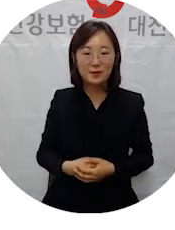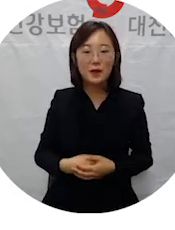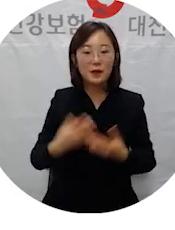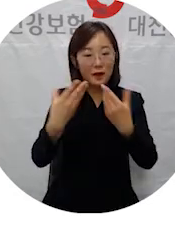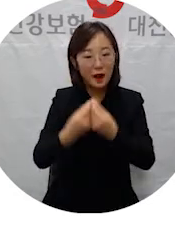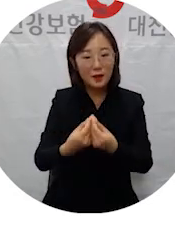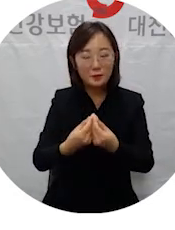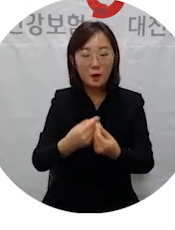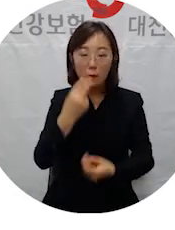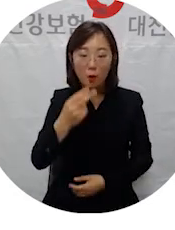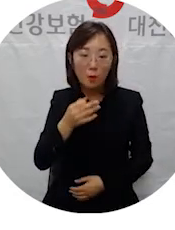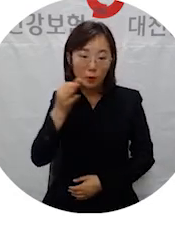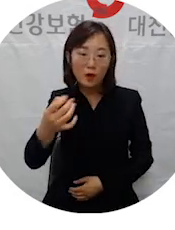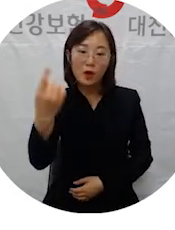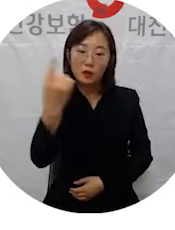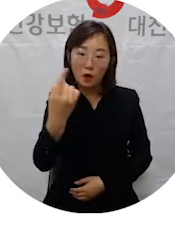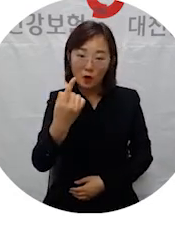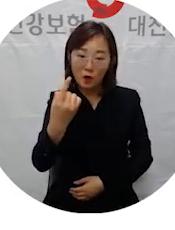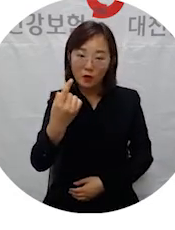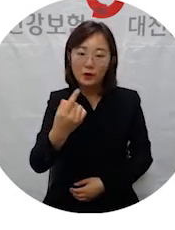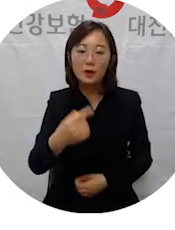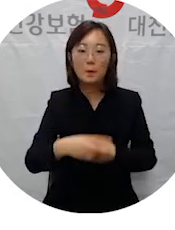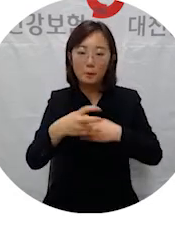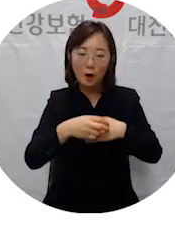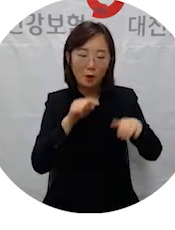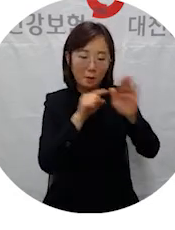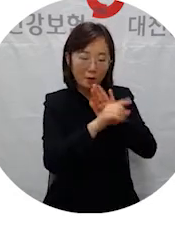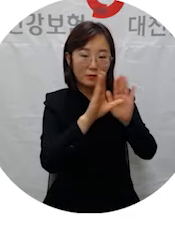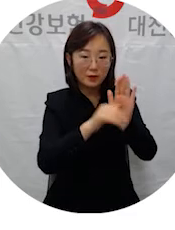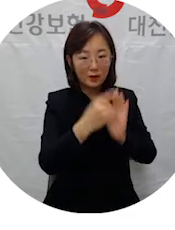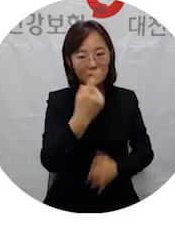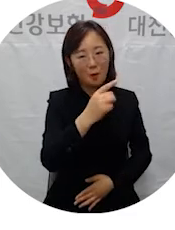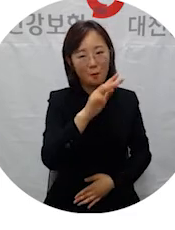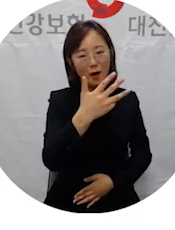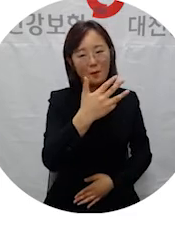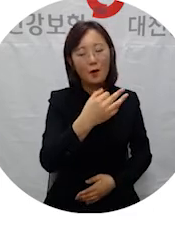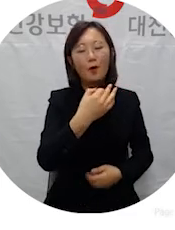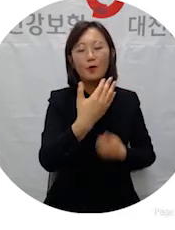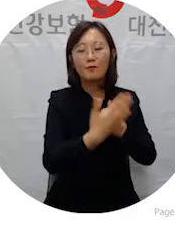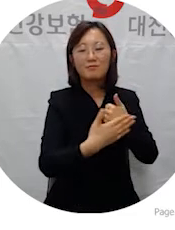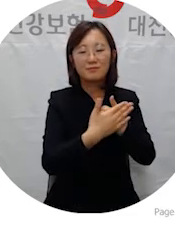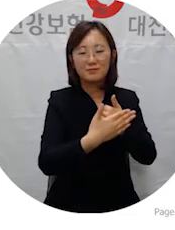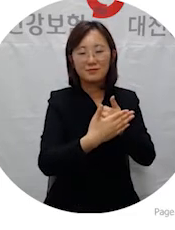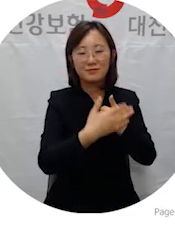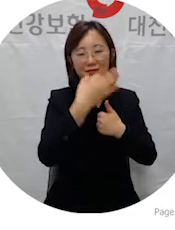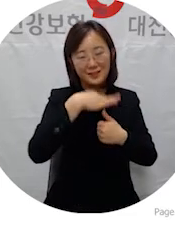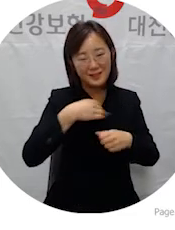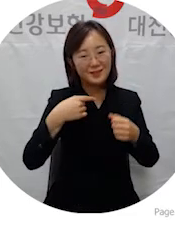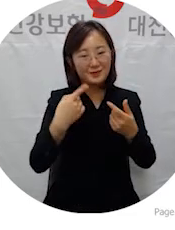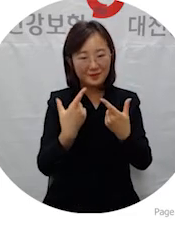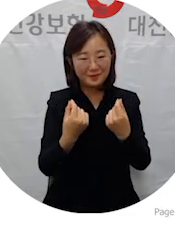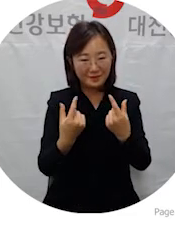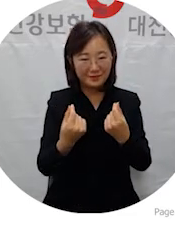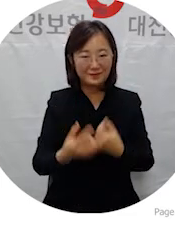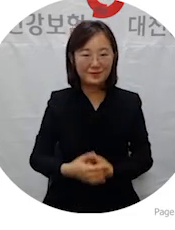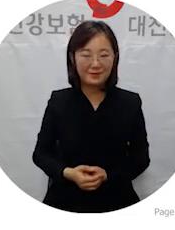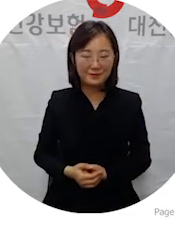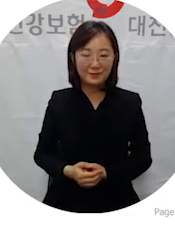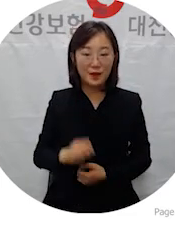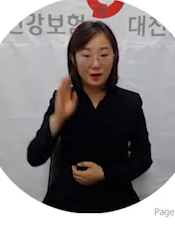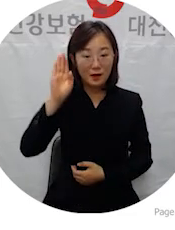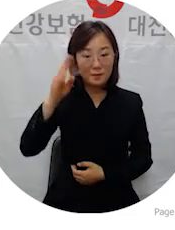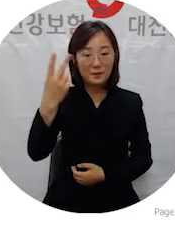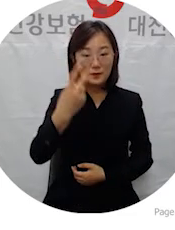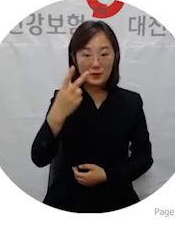냈다면 병의원을 이용할 때 1,800원의 혜택을 본 셈입니다. 다가오는